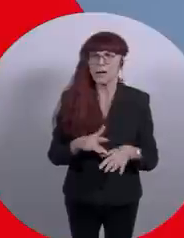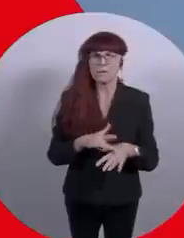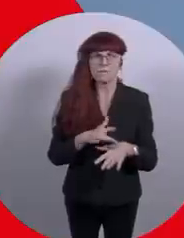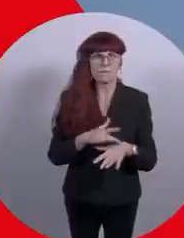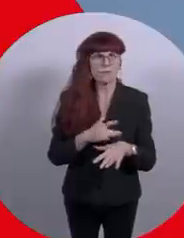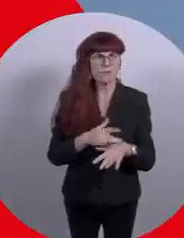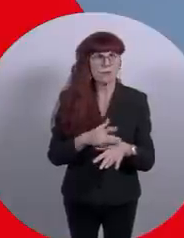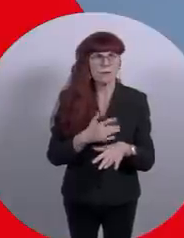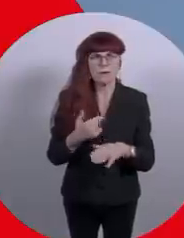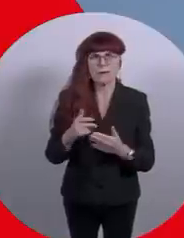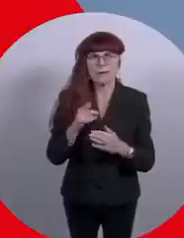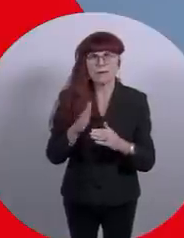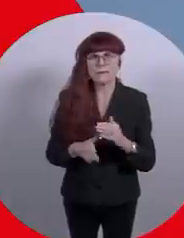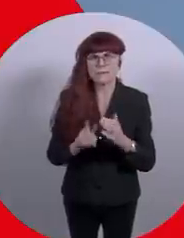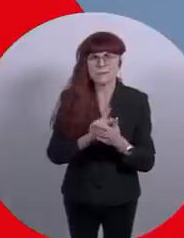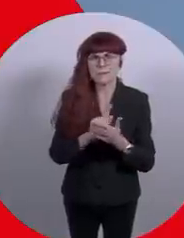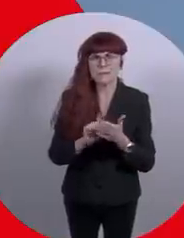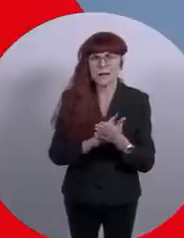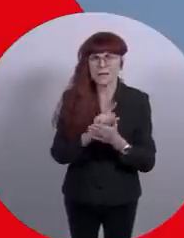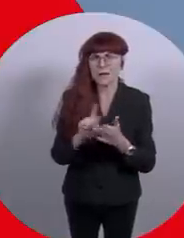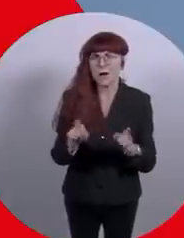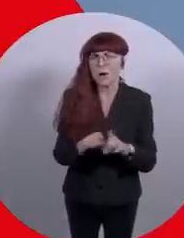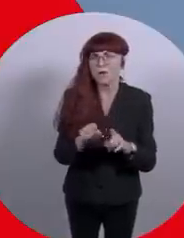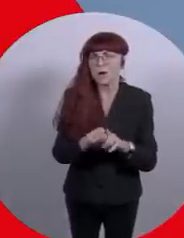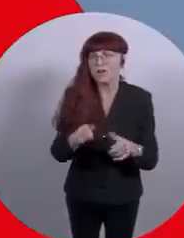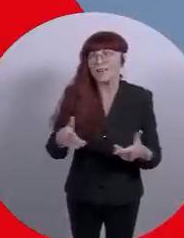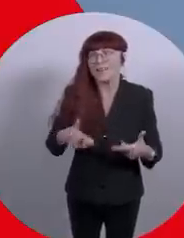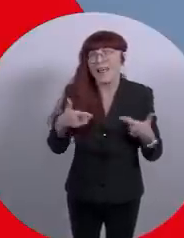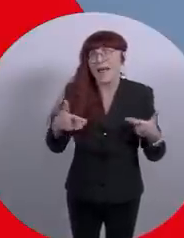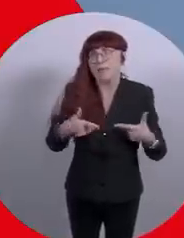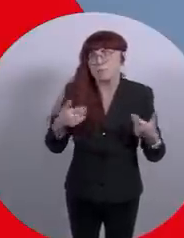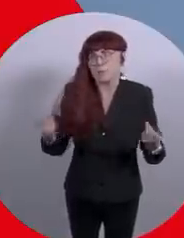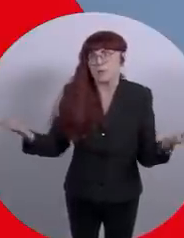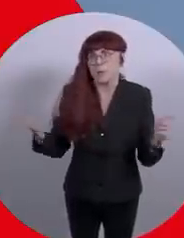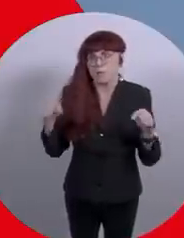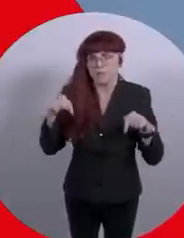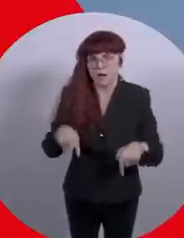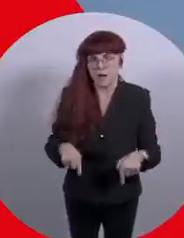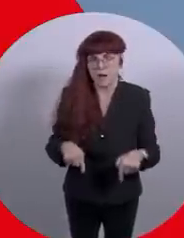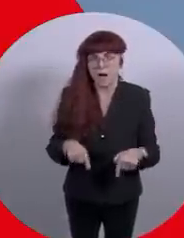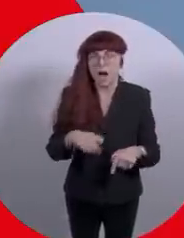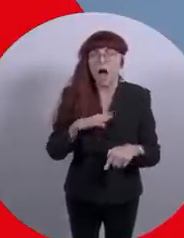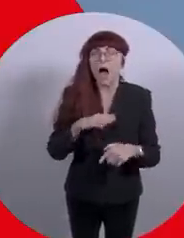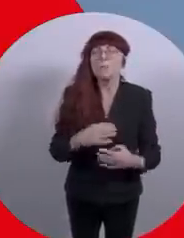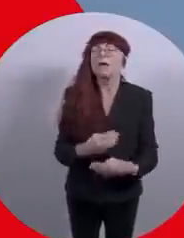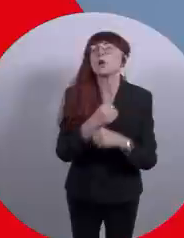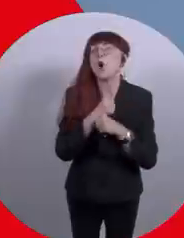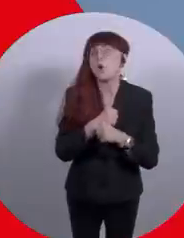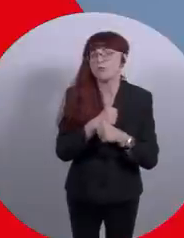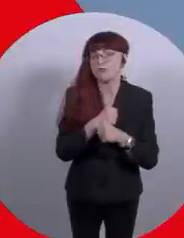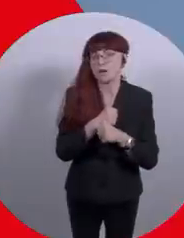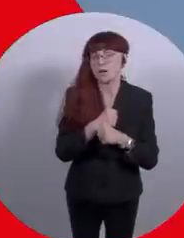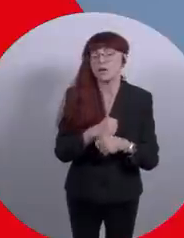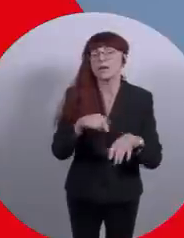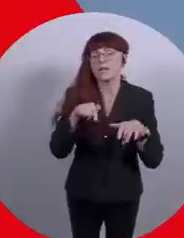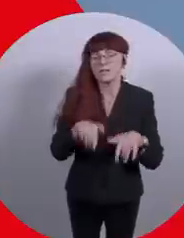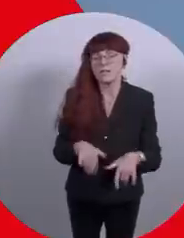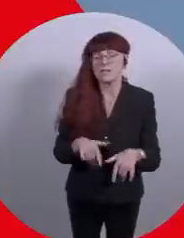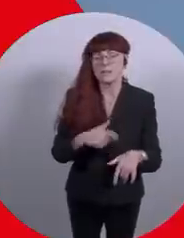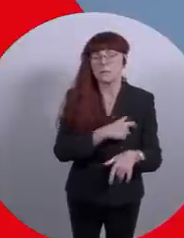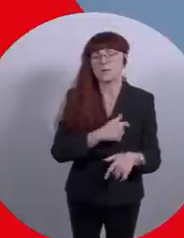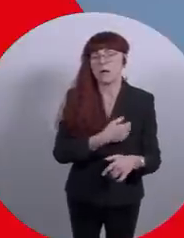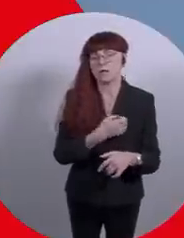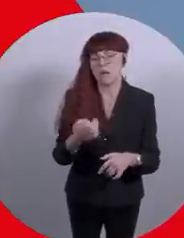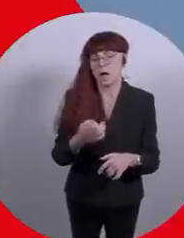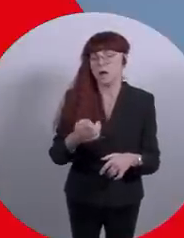Wochen gegangen und natürlich auch nicht mit einem Happy Gefühl hierher gefahren aber ich hoffe dass dieser parteiag am Ende des Tages